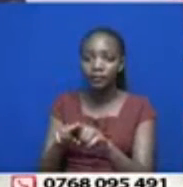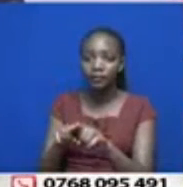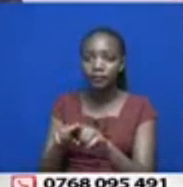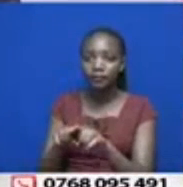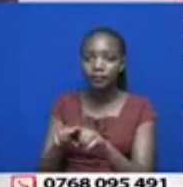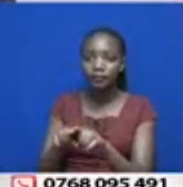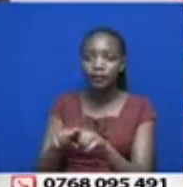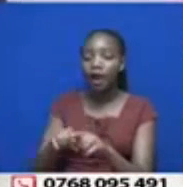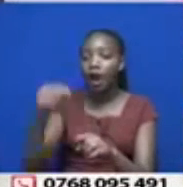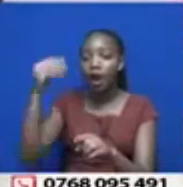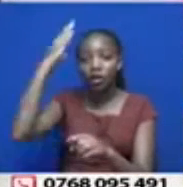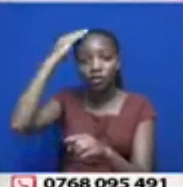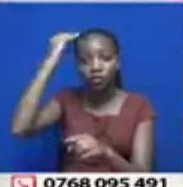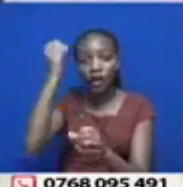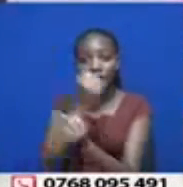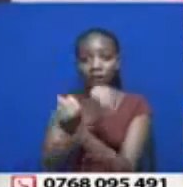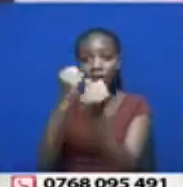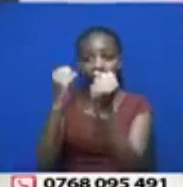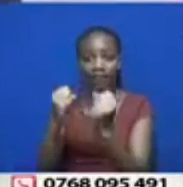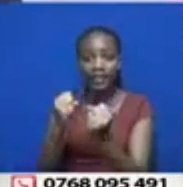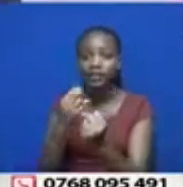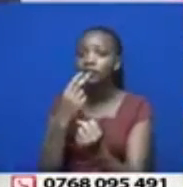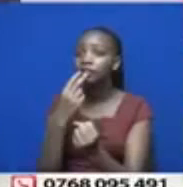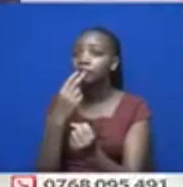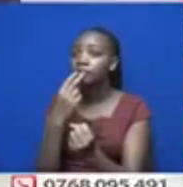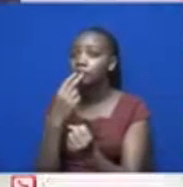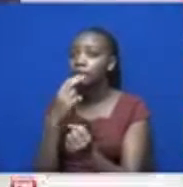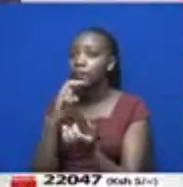Farmajo inamaanisha kwamba